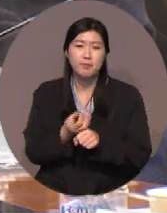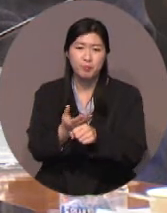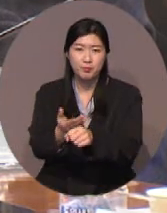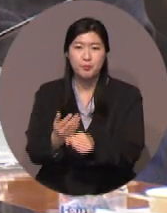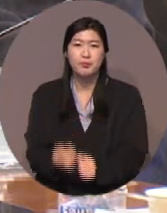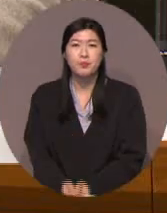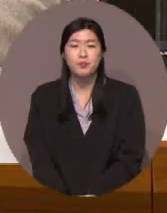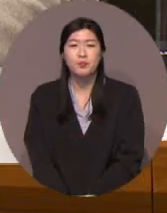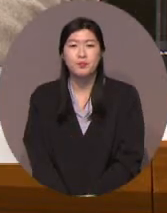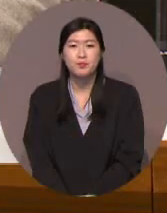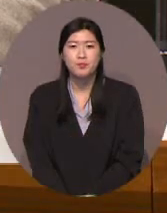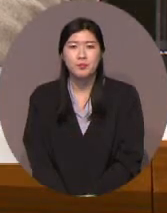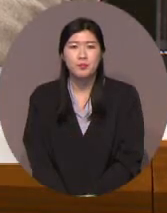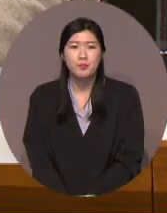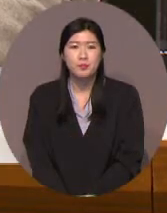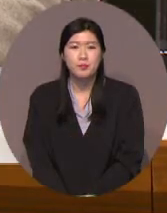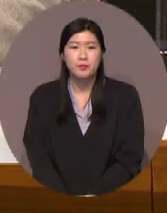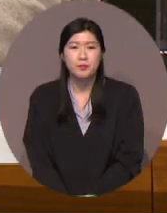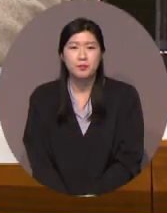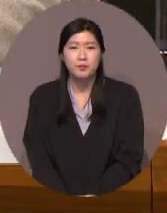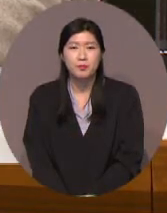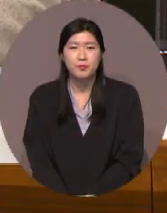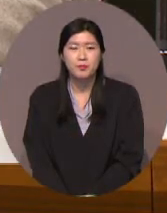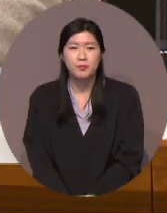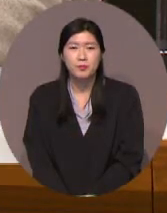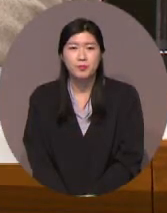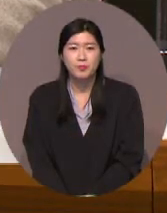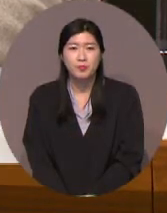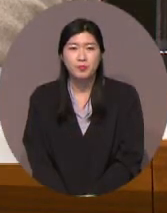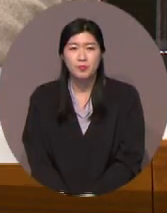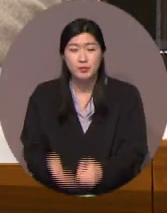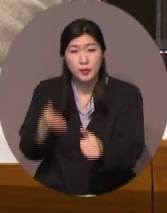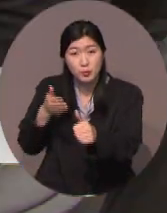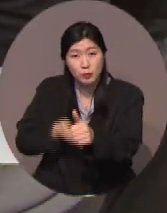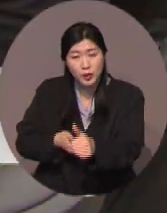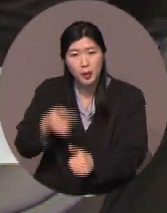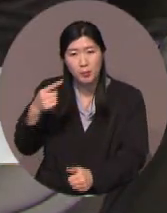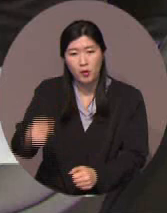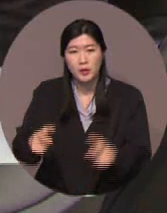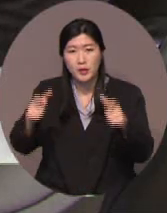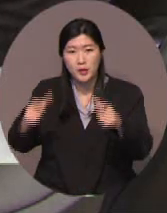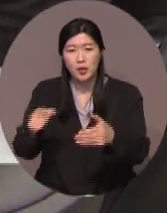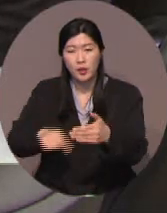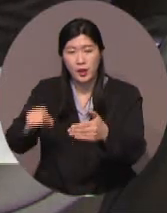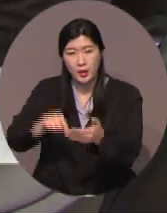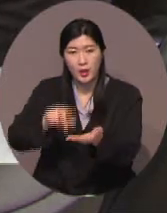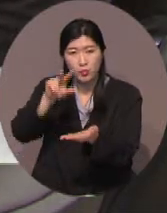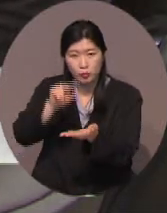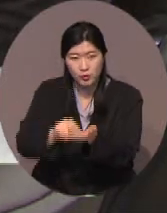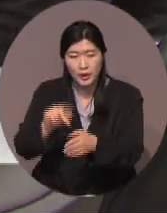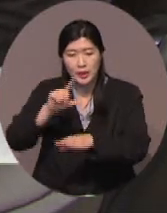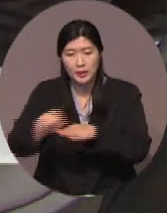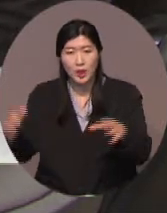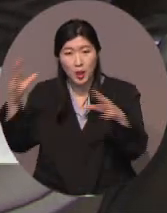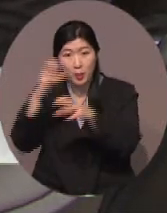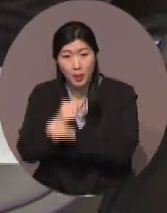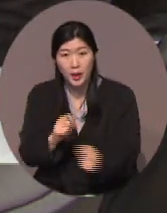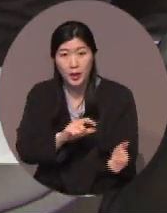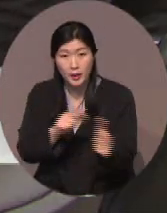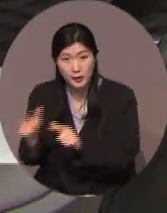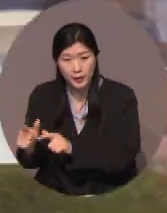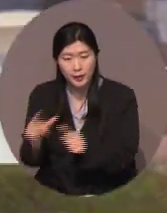들여다보고 취재한 뉴스들에 대해 높이 평가하고 새해 지역 이슈와 지방 소멸 위기 등 다양한